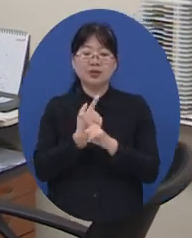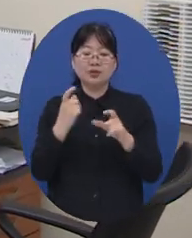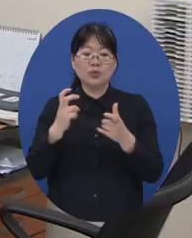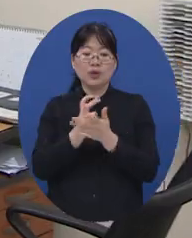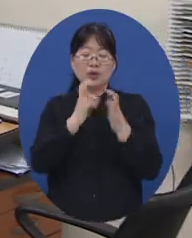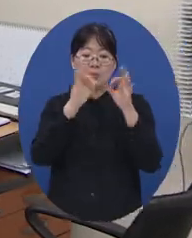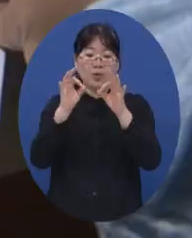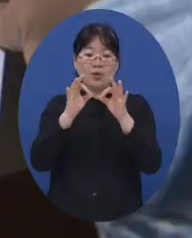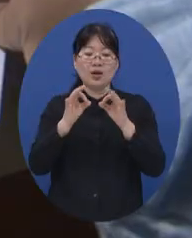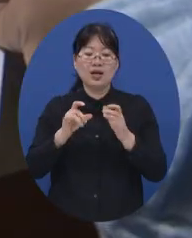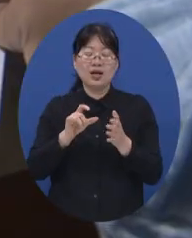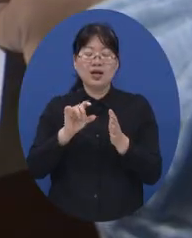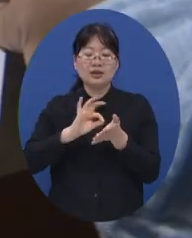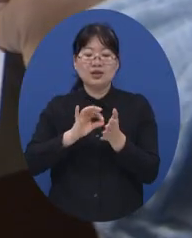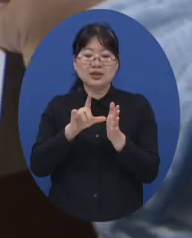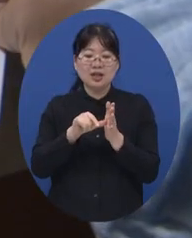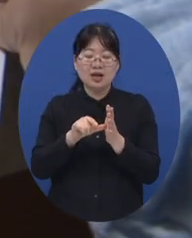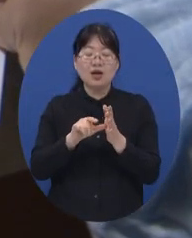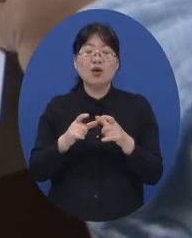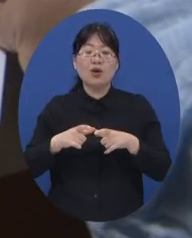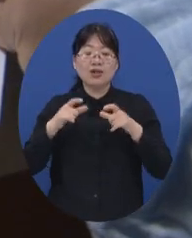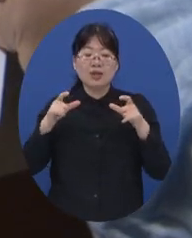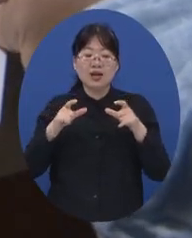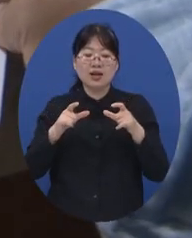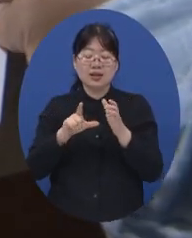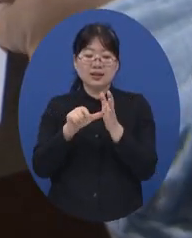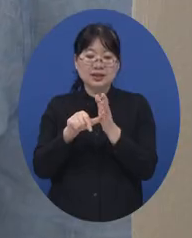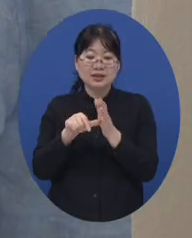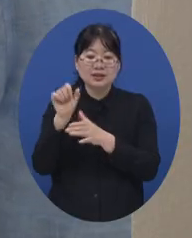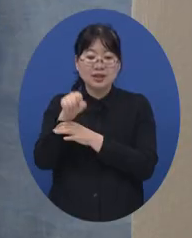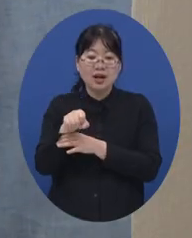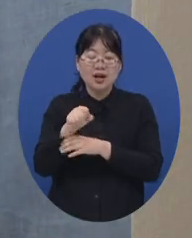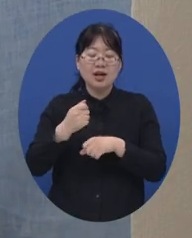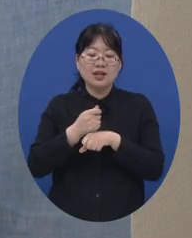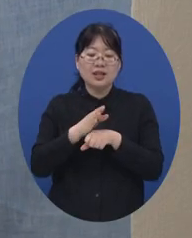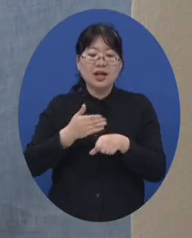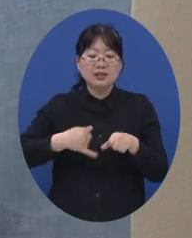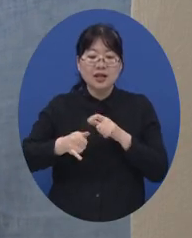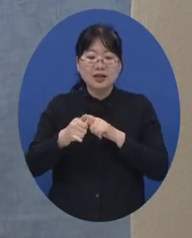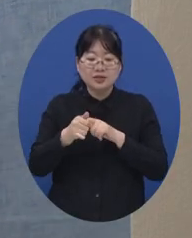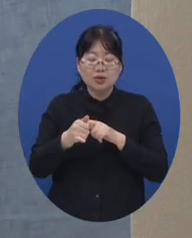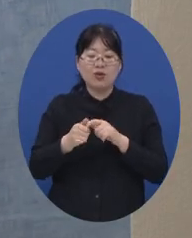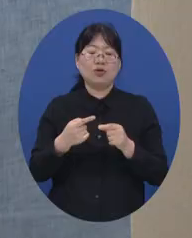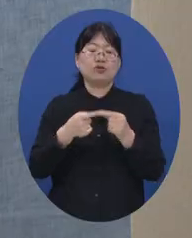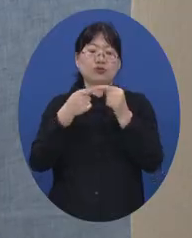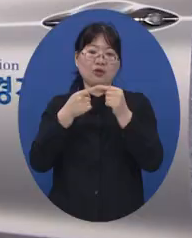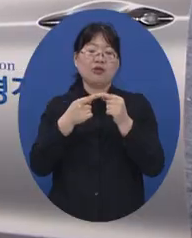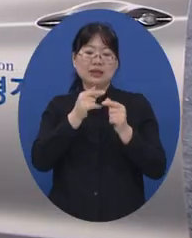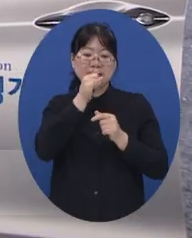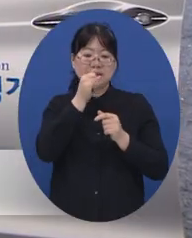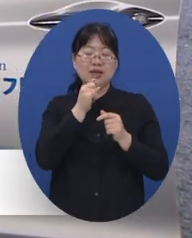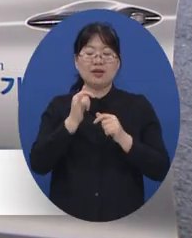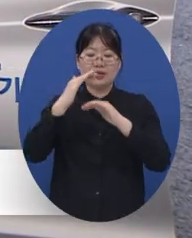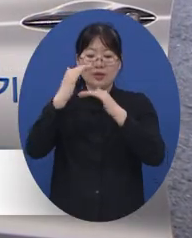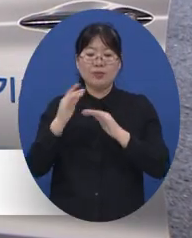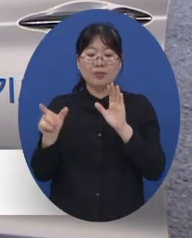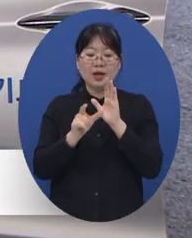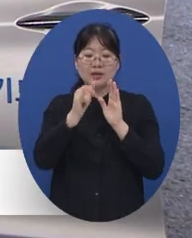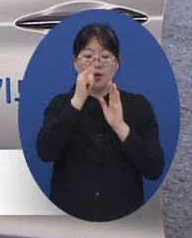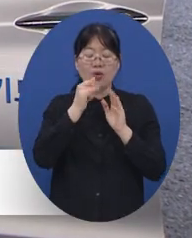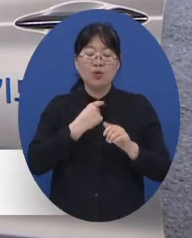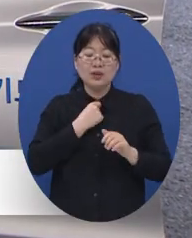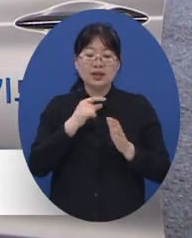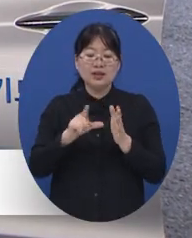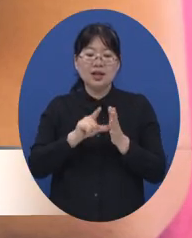조례에 는 이용시간 확대와 이용 승인 시키 조정 다자녀가정 우선순위 조정 등의 내용도 담겼습니다 또는 이용자가 원하는